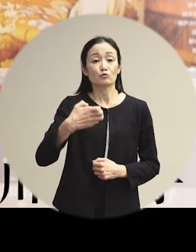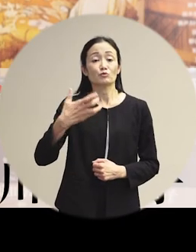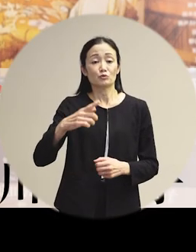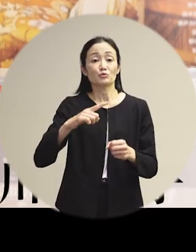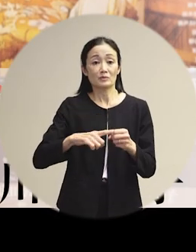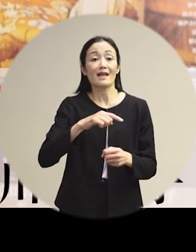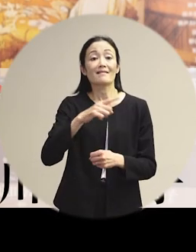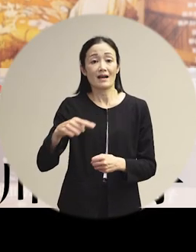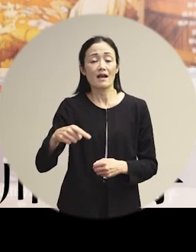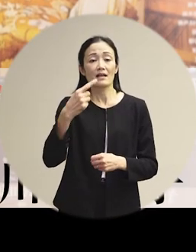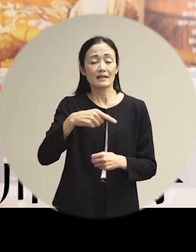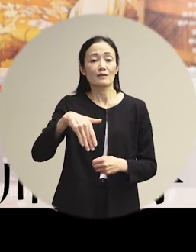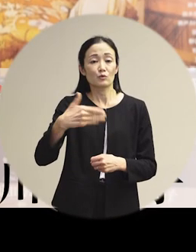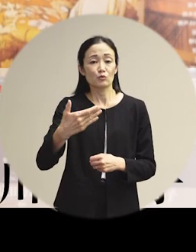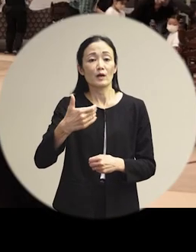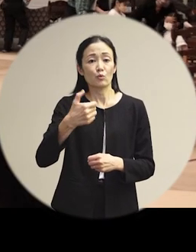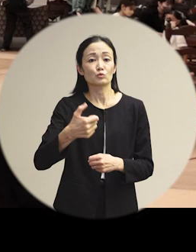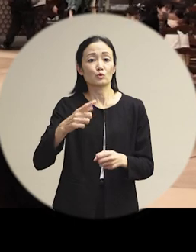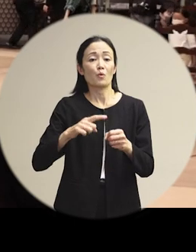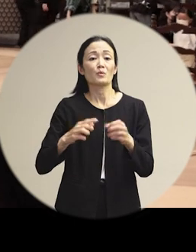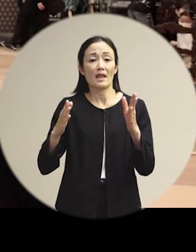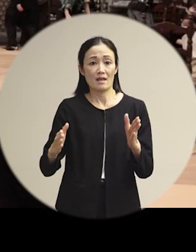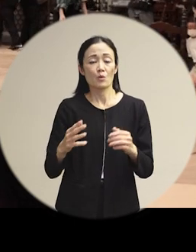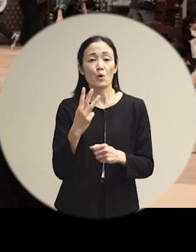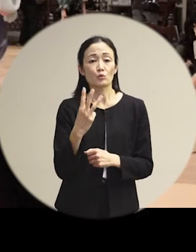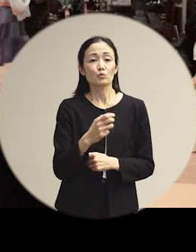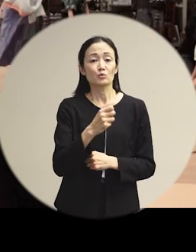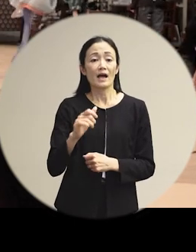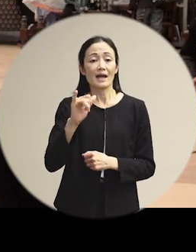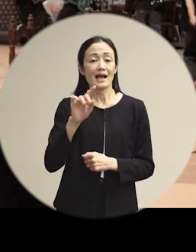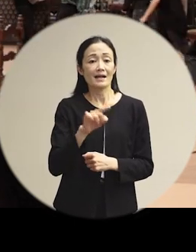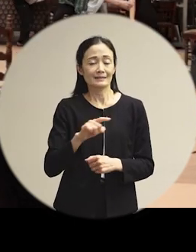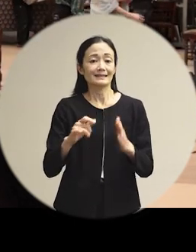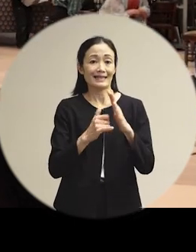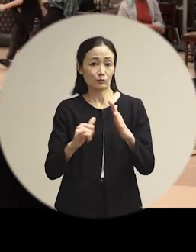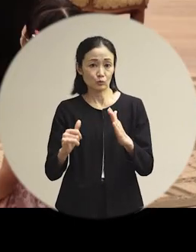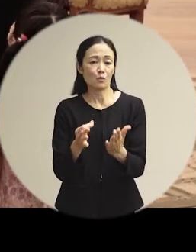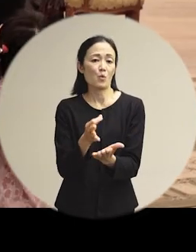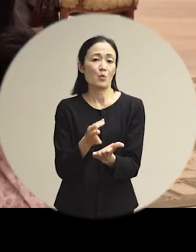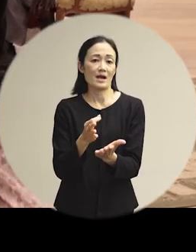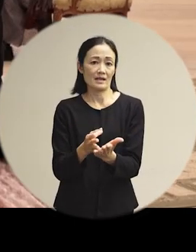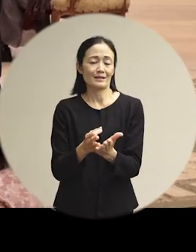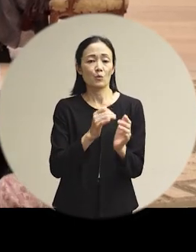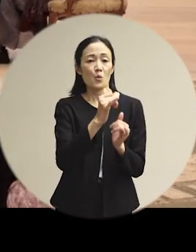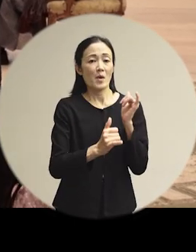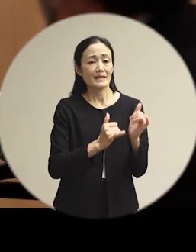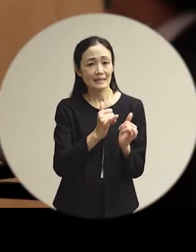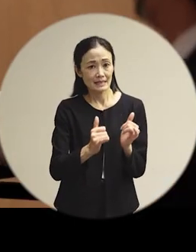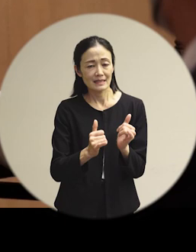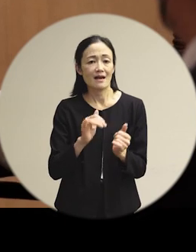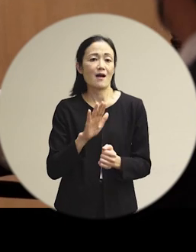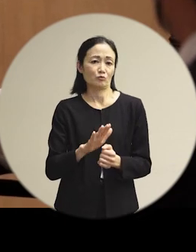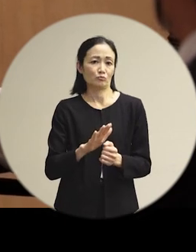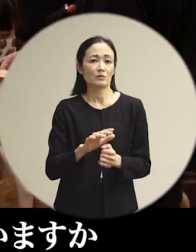1899年から1955年までのある、まあ、ユダヤ人一家の家族の物語とその歴史みたいなものが書か